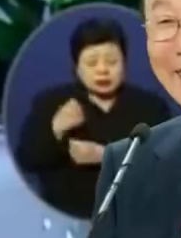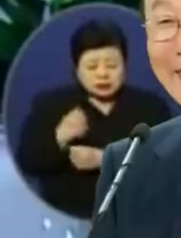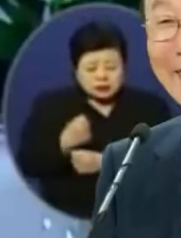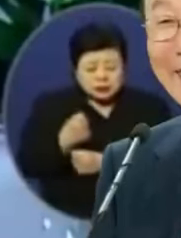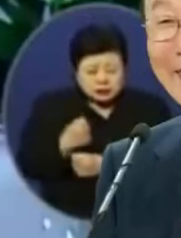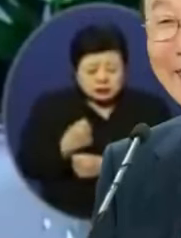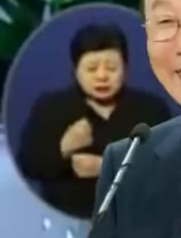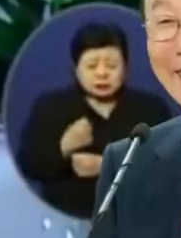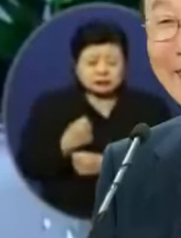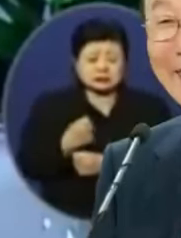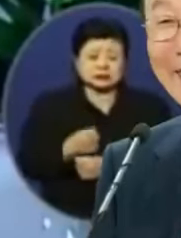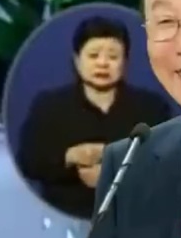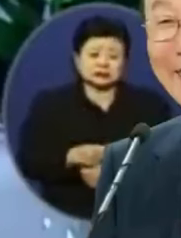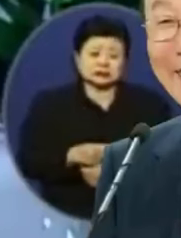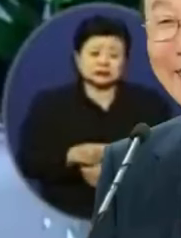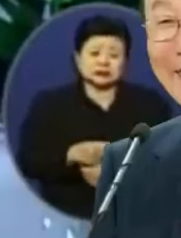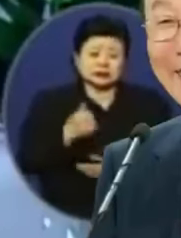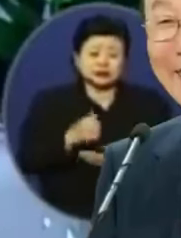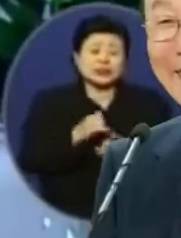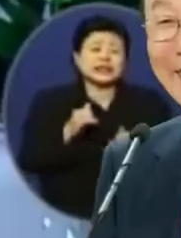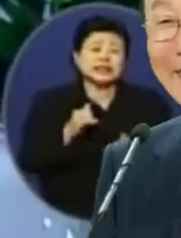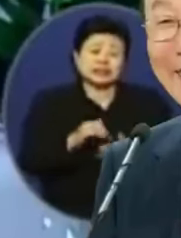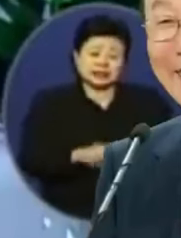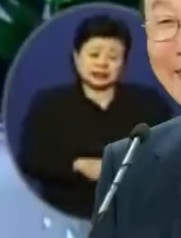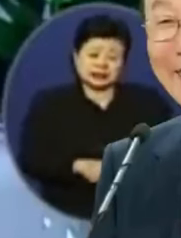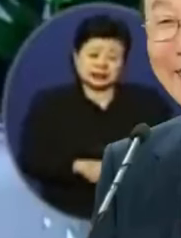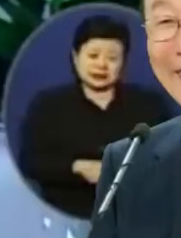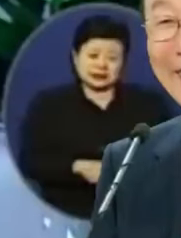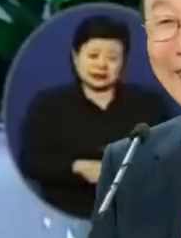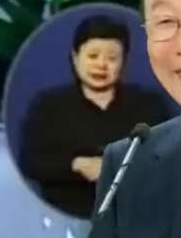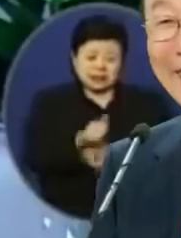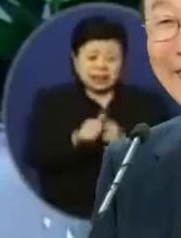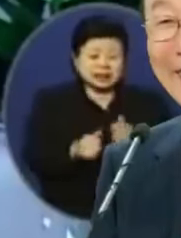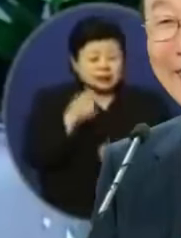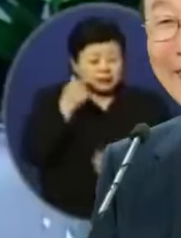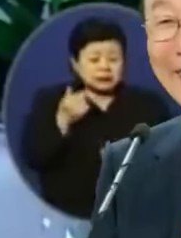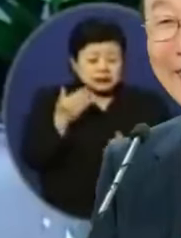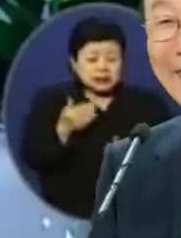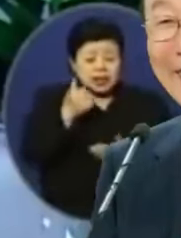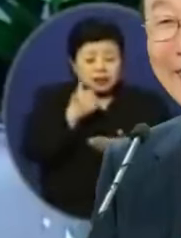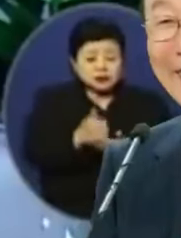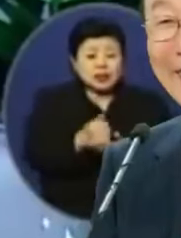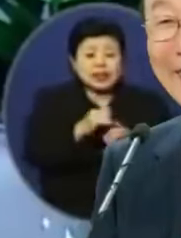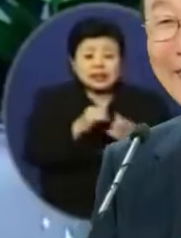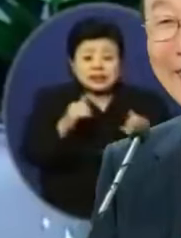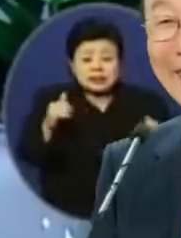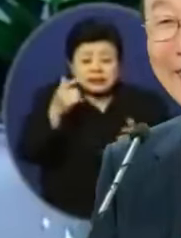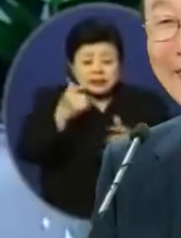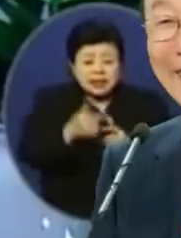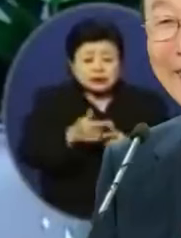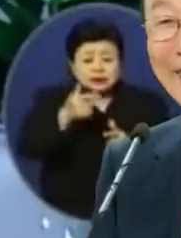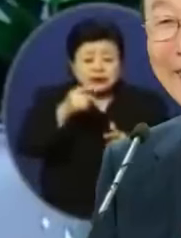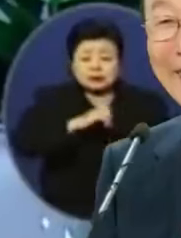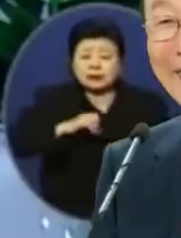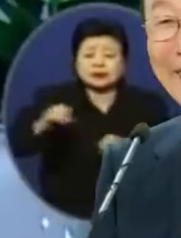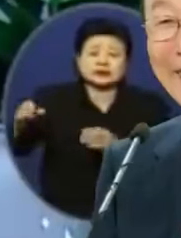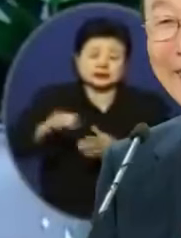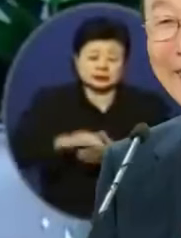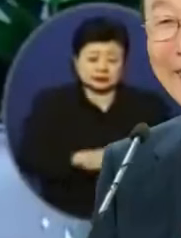짊어졌으니 그건 죄인입니다. 하나님 아버지께서 죄인으로 예수님을